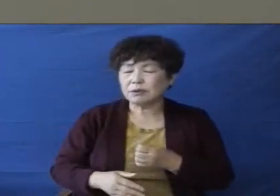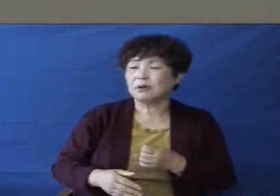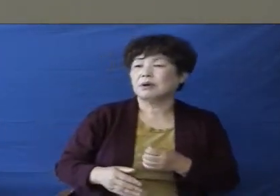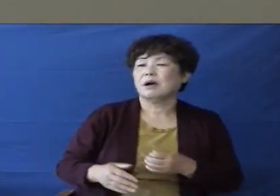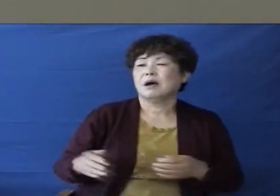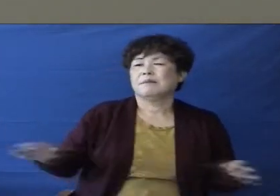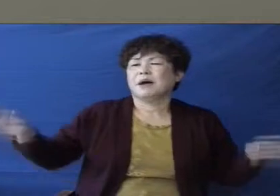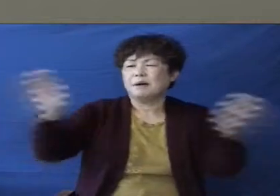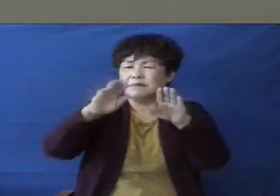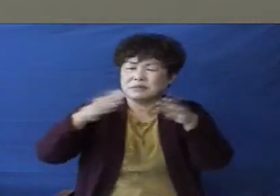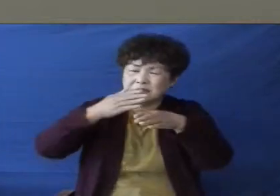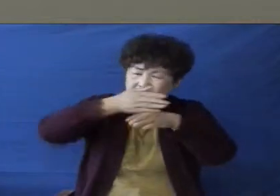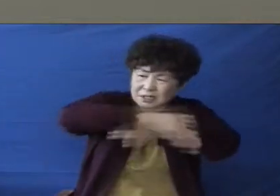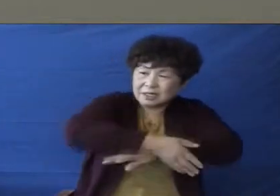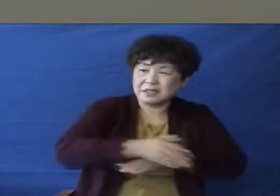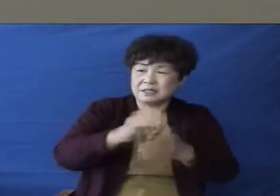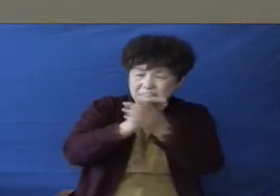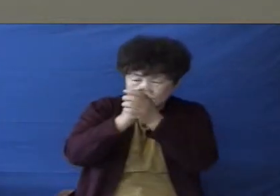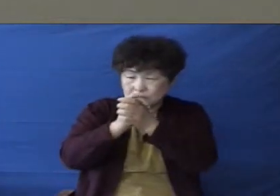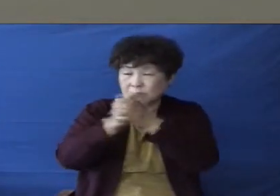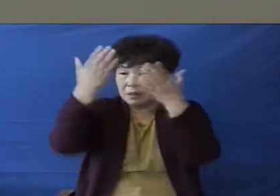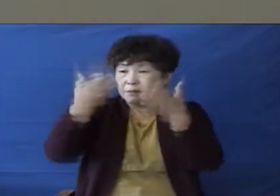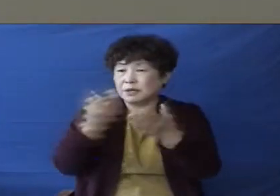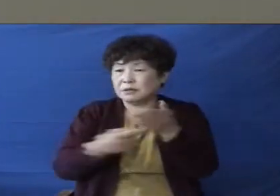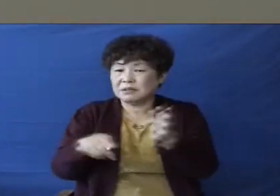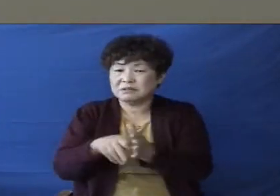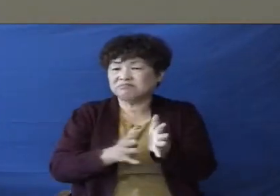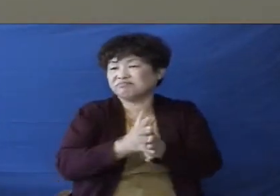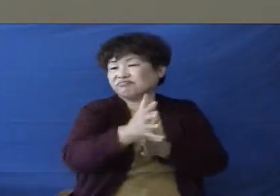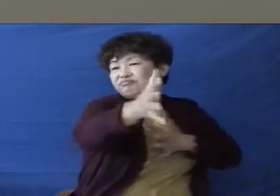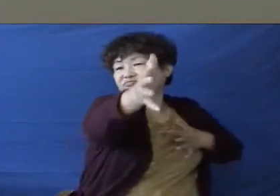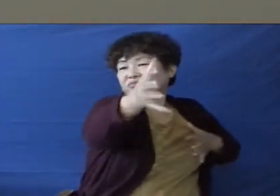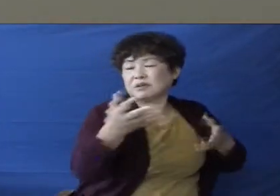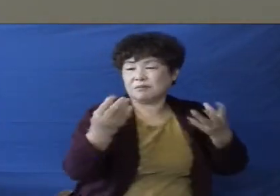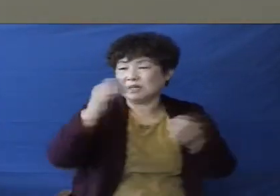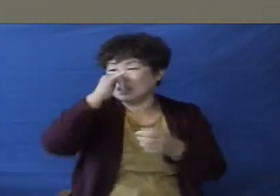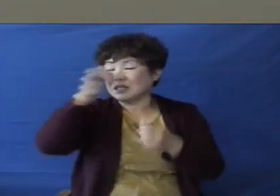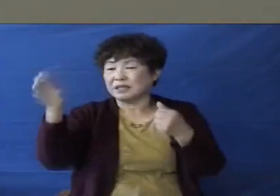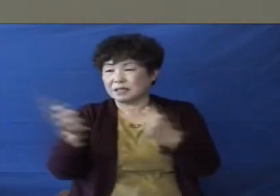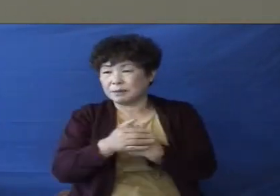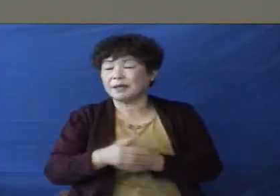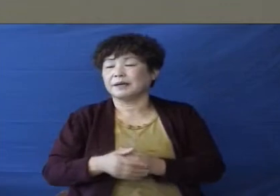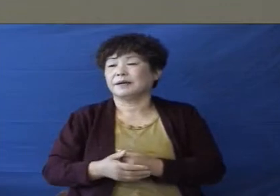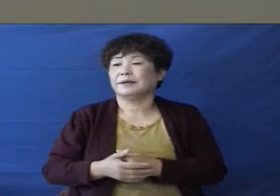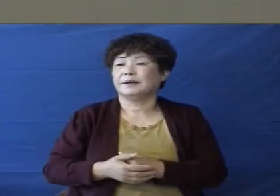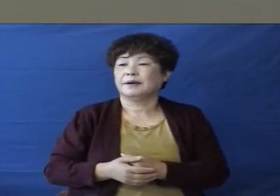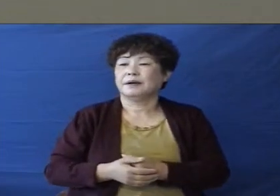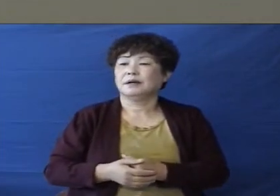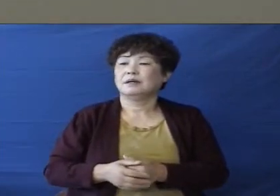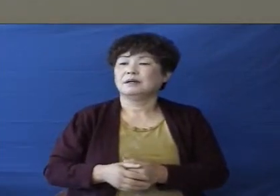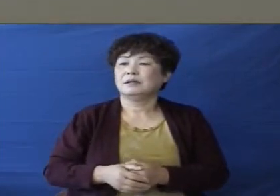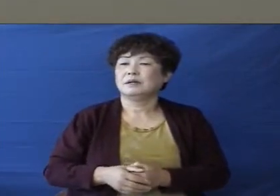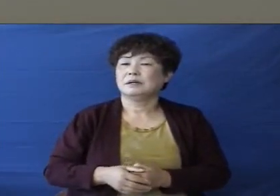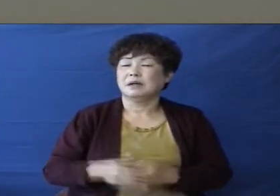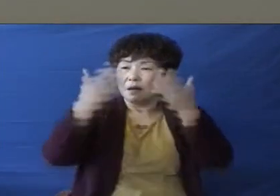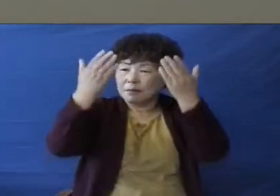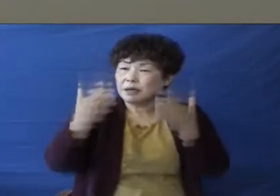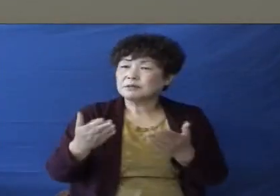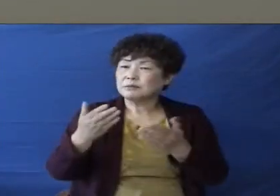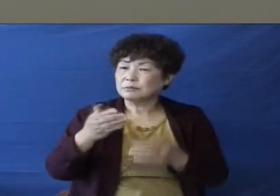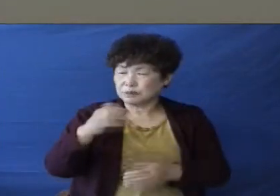하는 사람들이 수두룩 빽빽 이기 때문에 아 그게 제가 볼때는 그 받음 얼마나